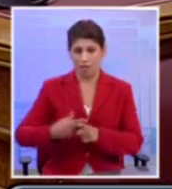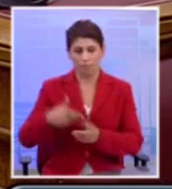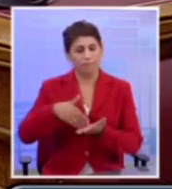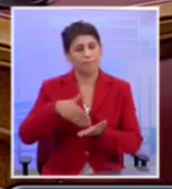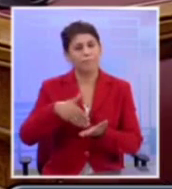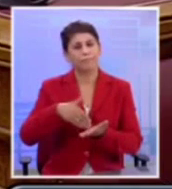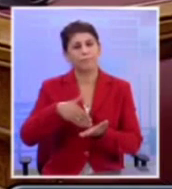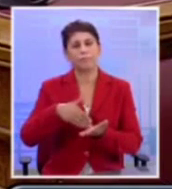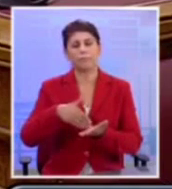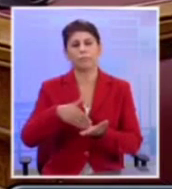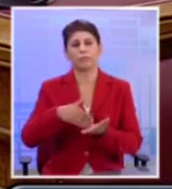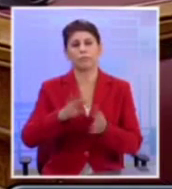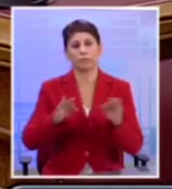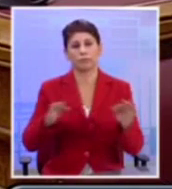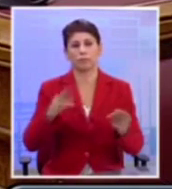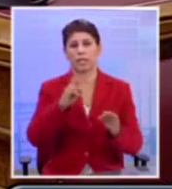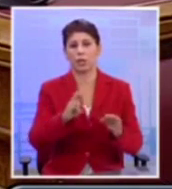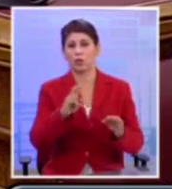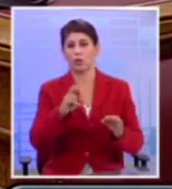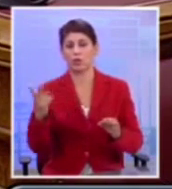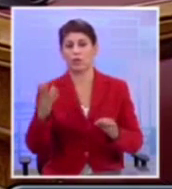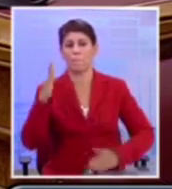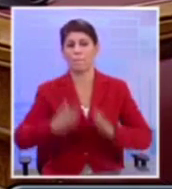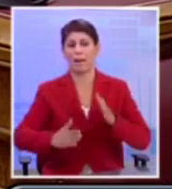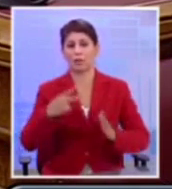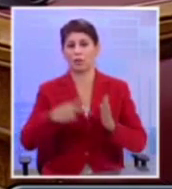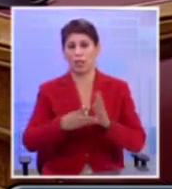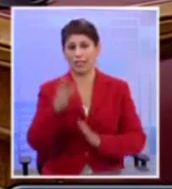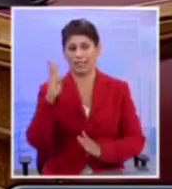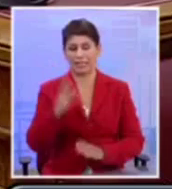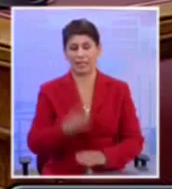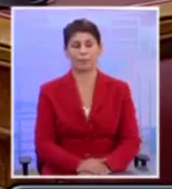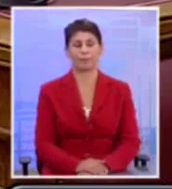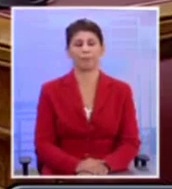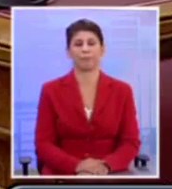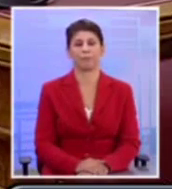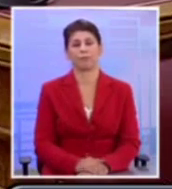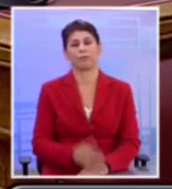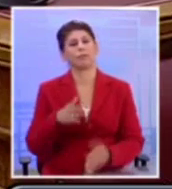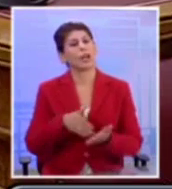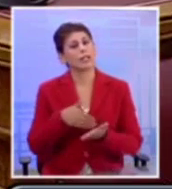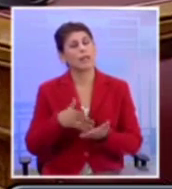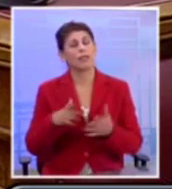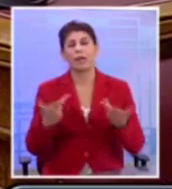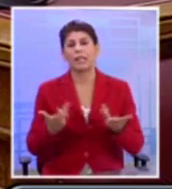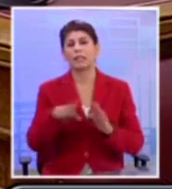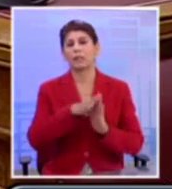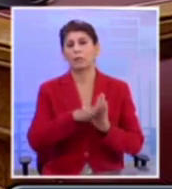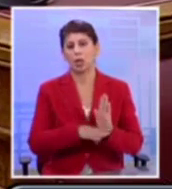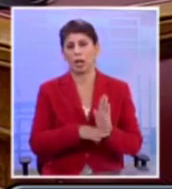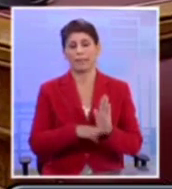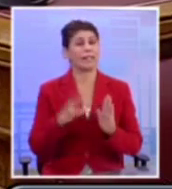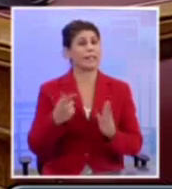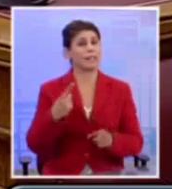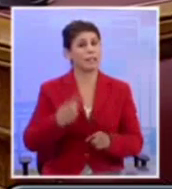διευκρινίσουν στις 20-22 Μαρτίου του 2013, να διευκρινίσουν γιατί τα προγράμματα, γιατί